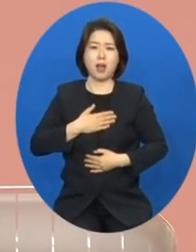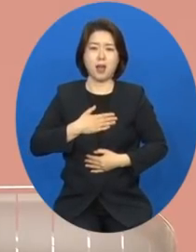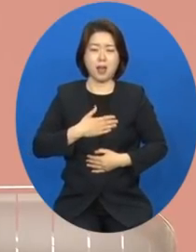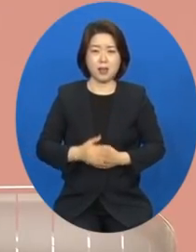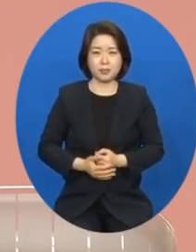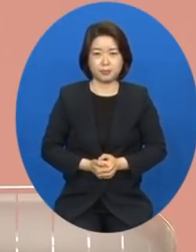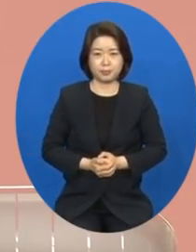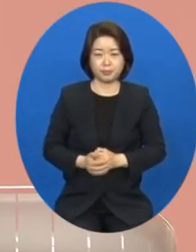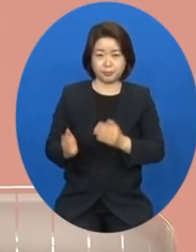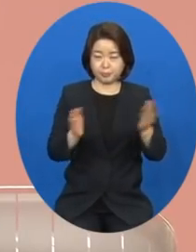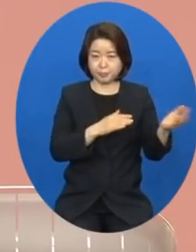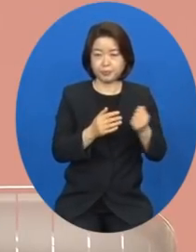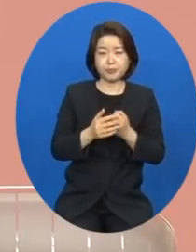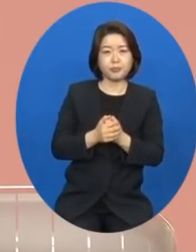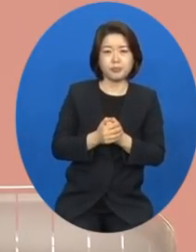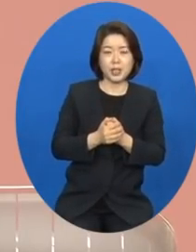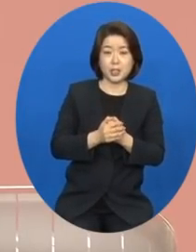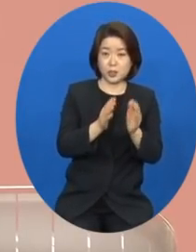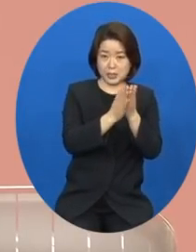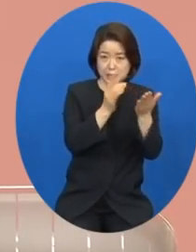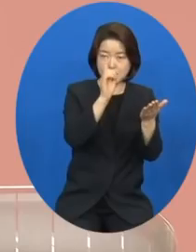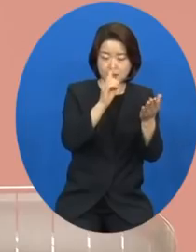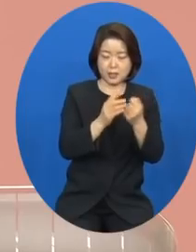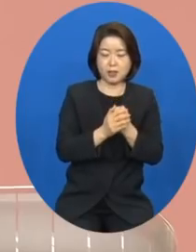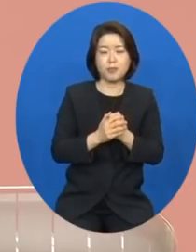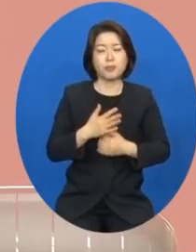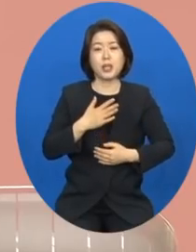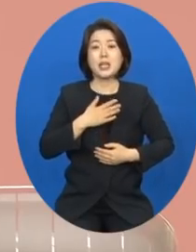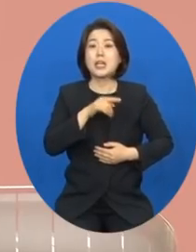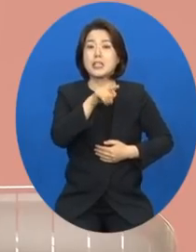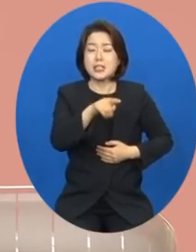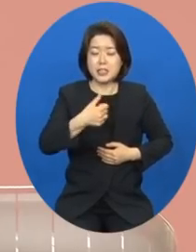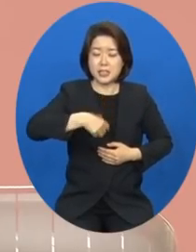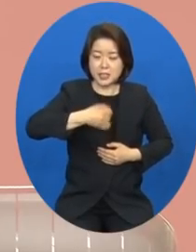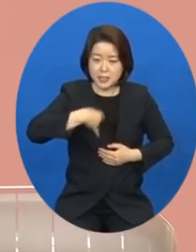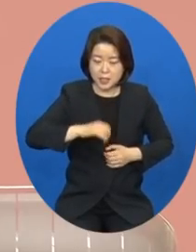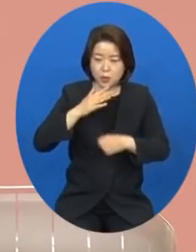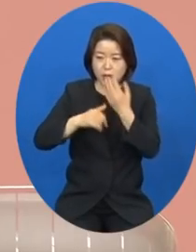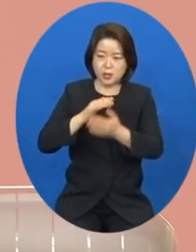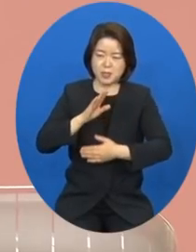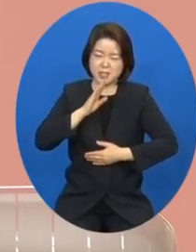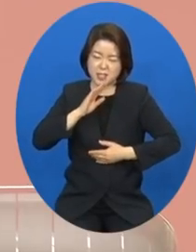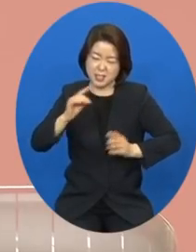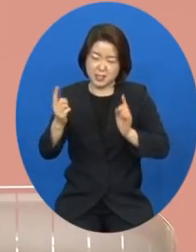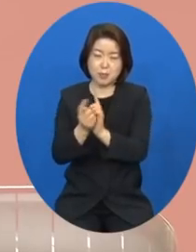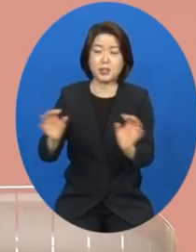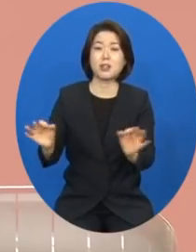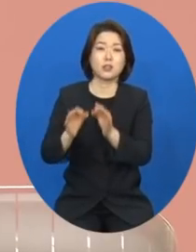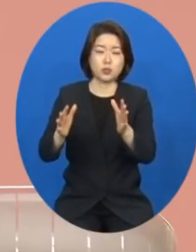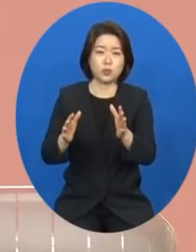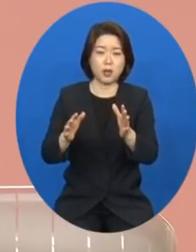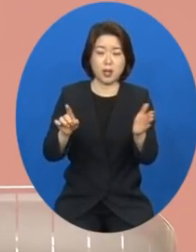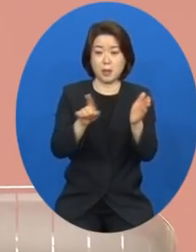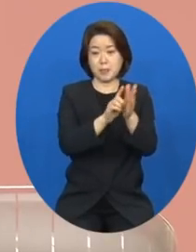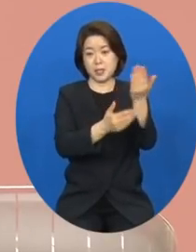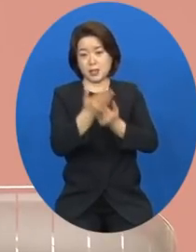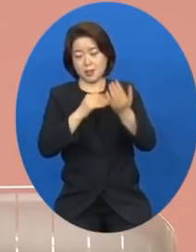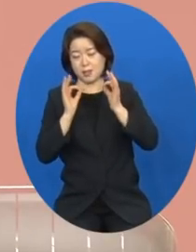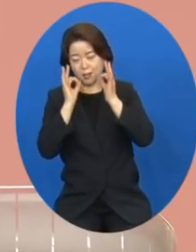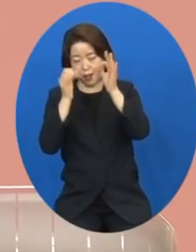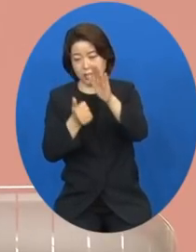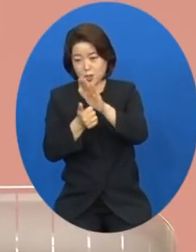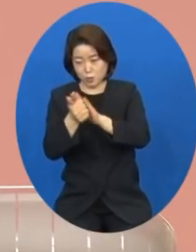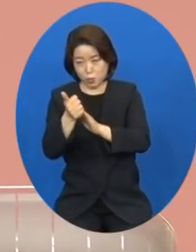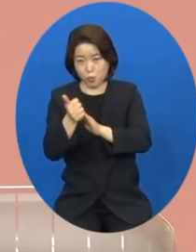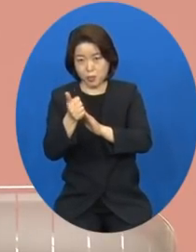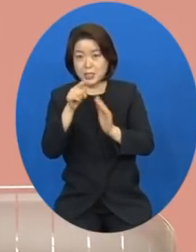이 테렌스 세트만 이라고 하는 분이 쓴 책이 있습니다 내 자녀가 하나님을 진짜 만나는 순간 믿음의 계승을 위한 간절한 소원 이란 부제를 갖고